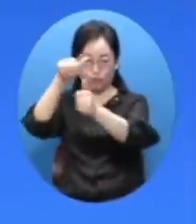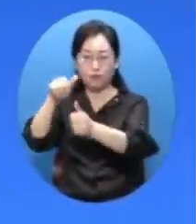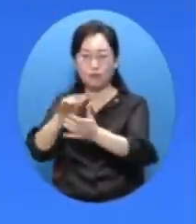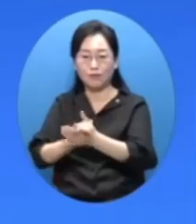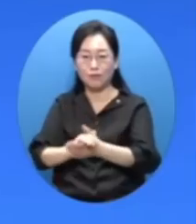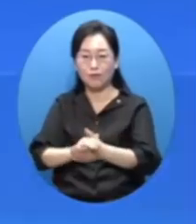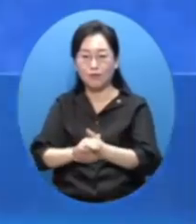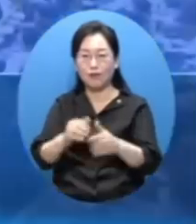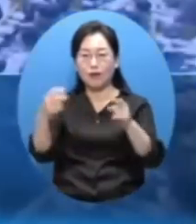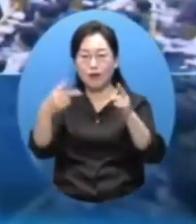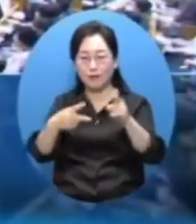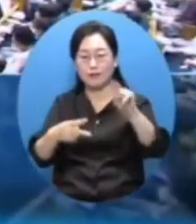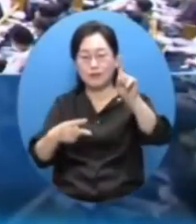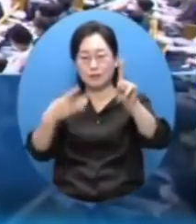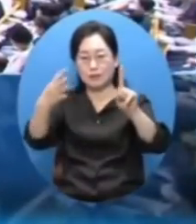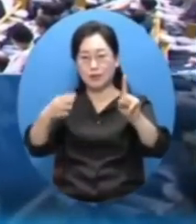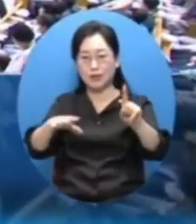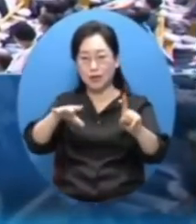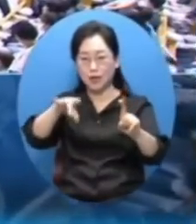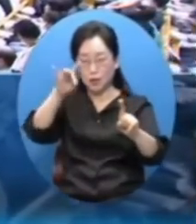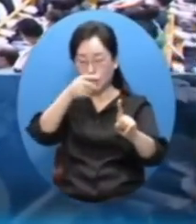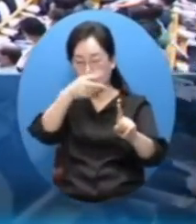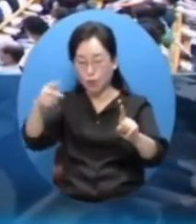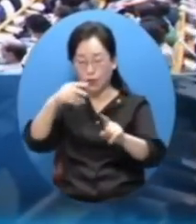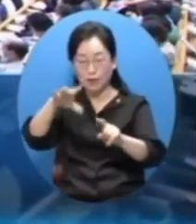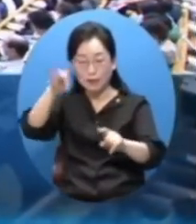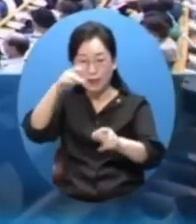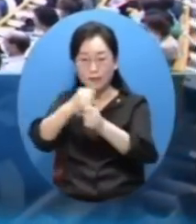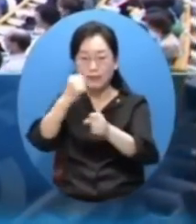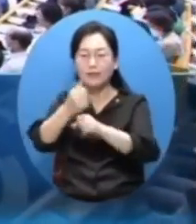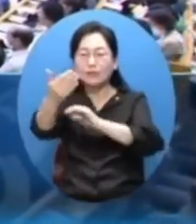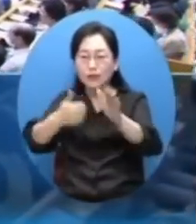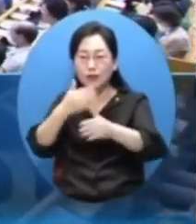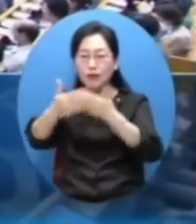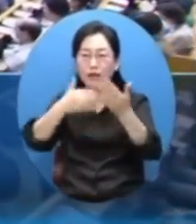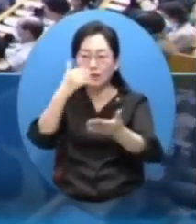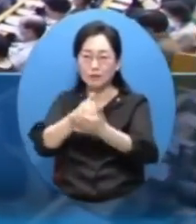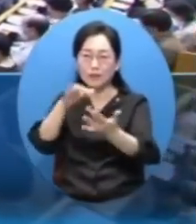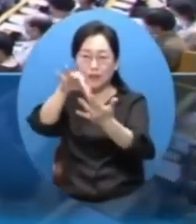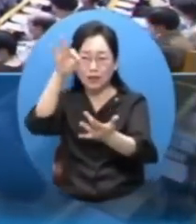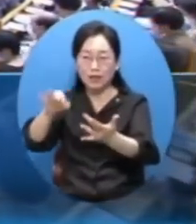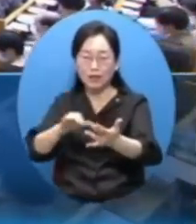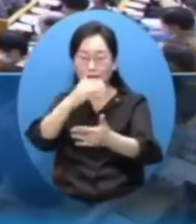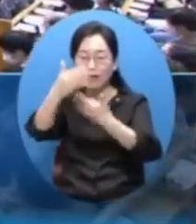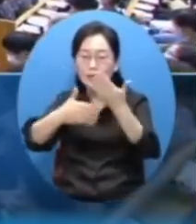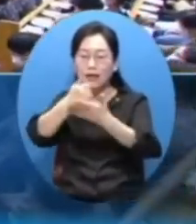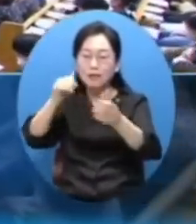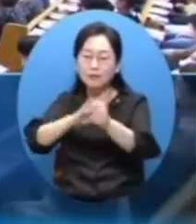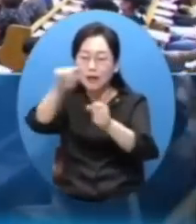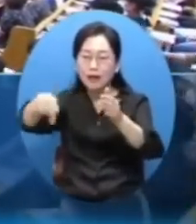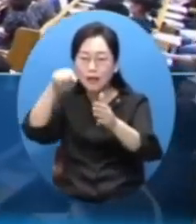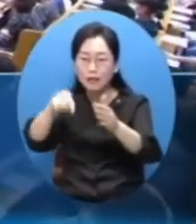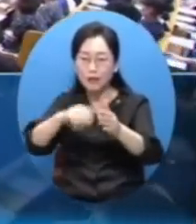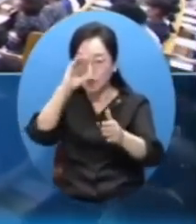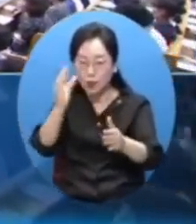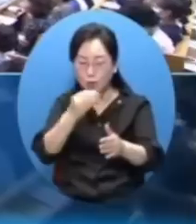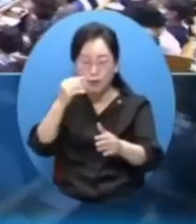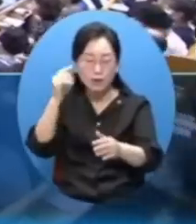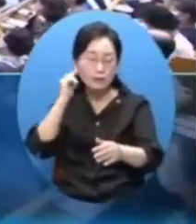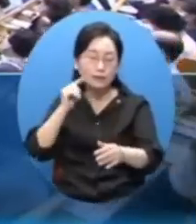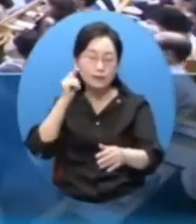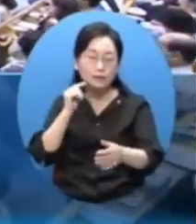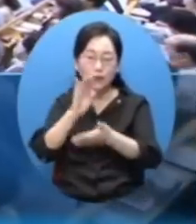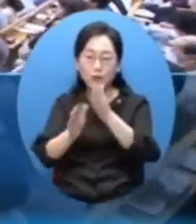에베소 1장 4절 보면 곧 창세전에 그리스도 안에서 우리를 택하사 우리로 사랑 안에서 그 앞에서 거룩하고 흠이 없게 하시려고